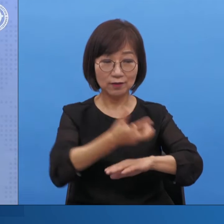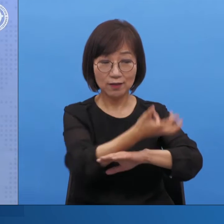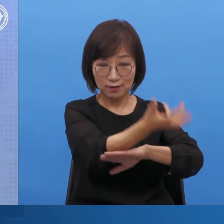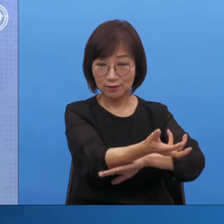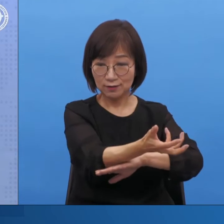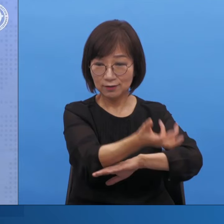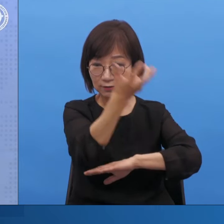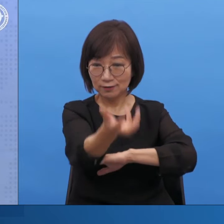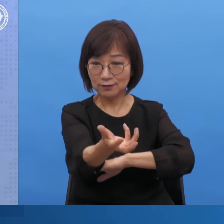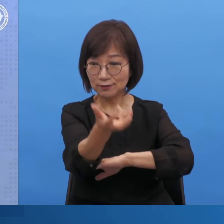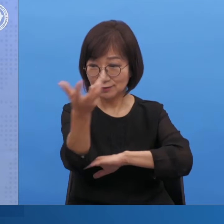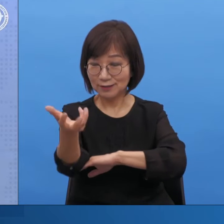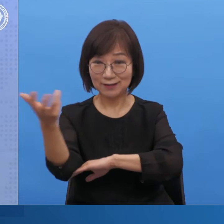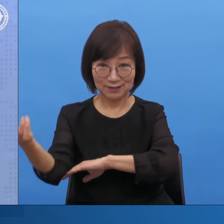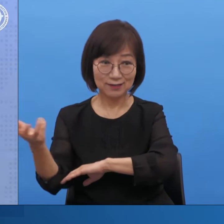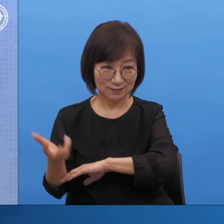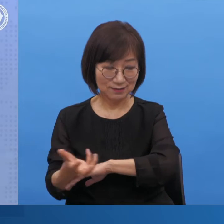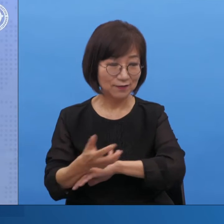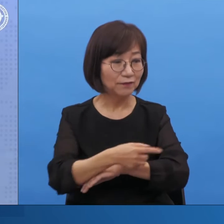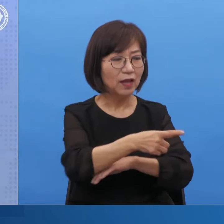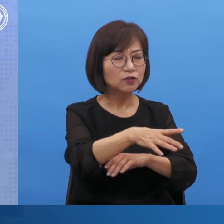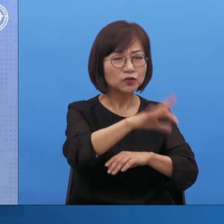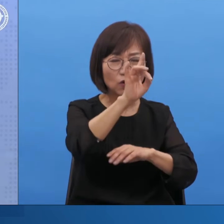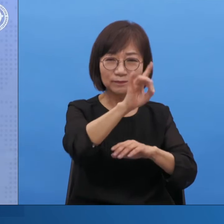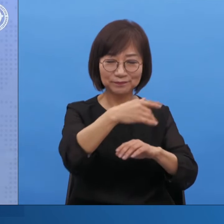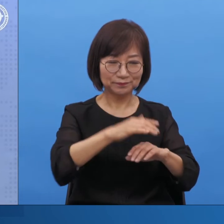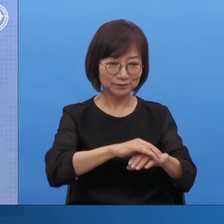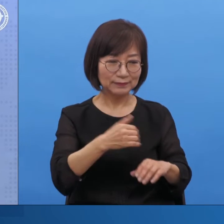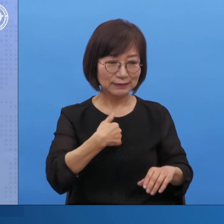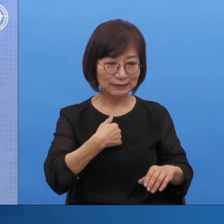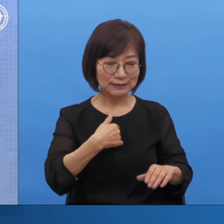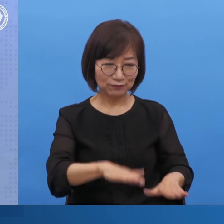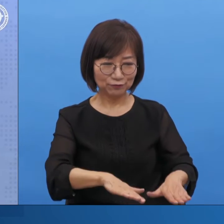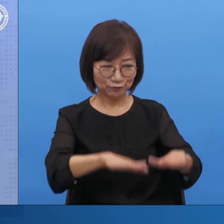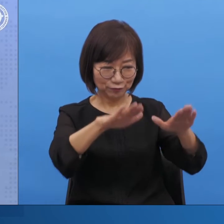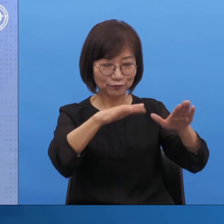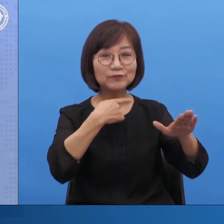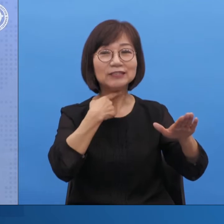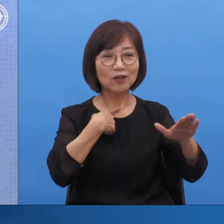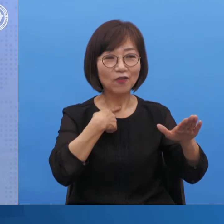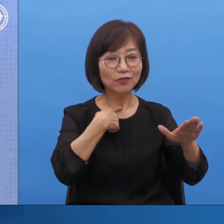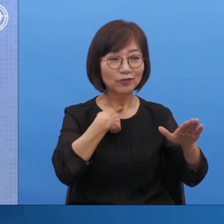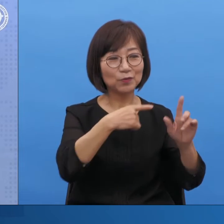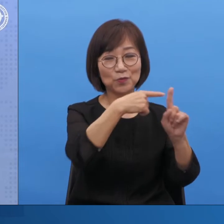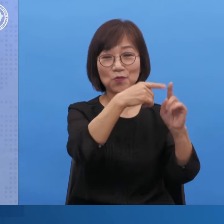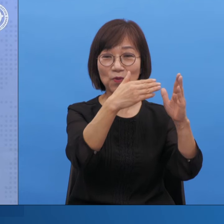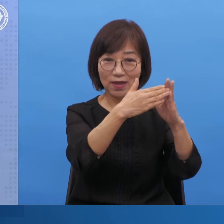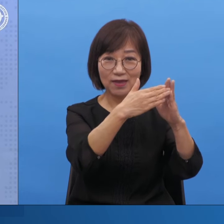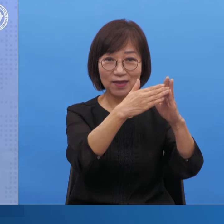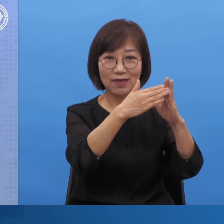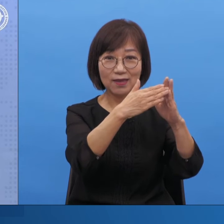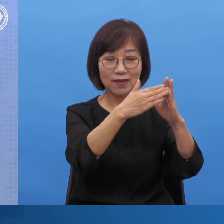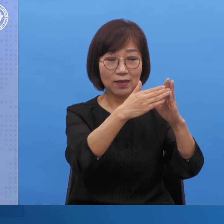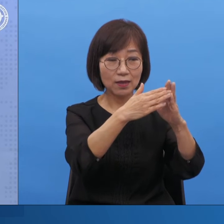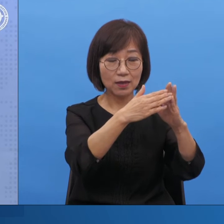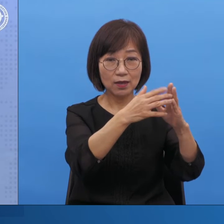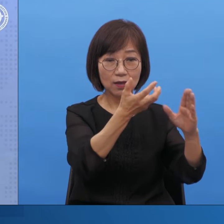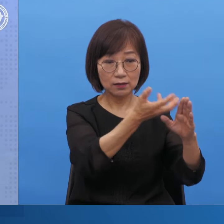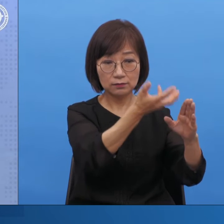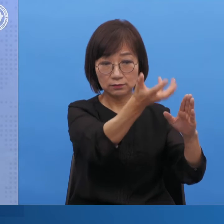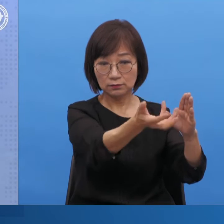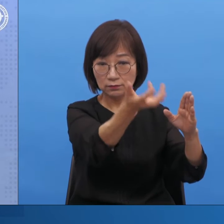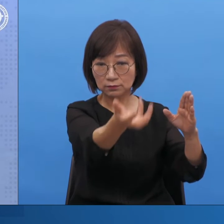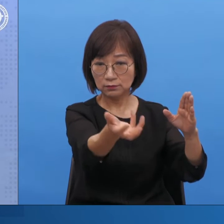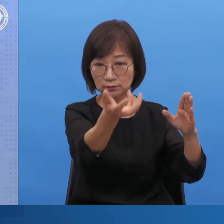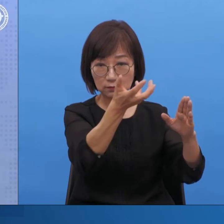pastor. 처음 있었던 데는 모교회. The very first church that I was serving at was my mother church. 그럼 마지막 7번째로 온